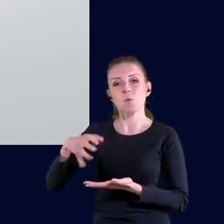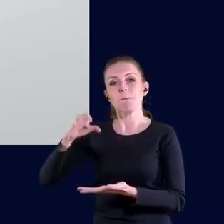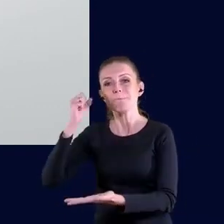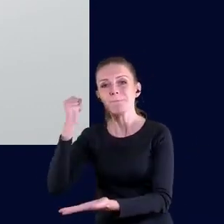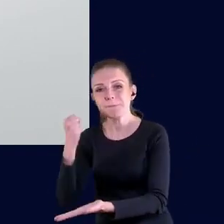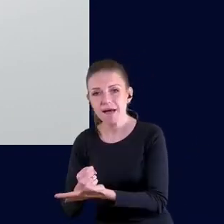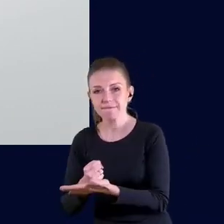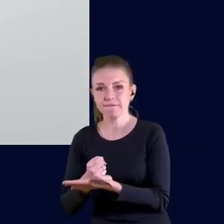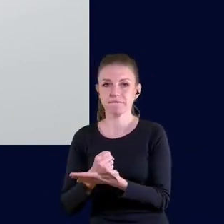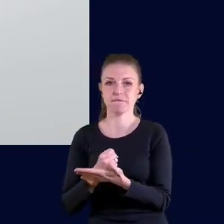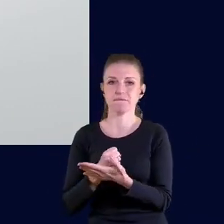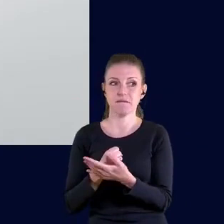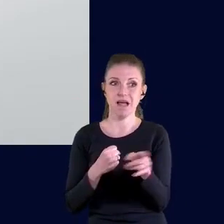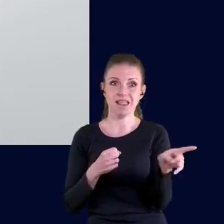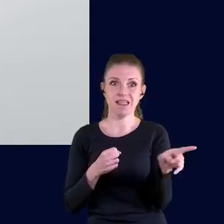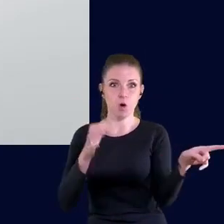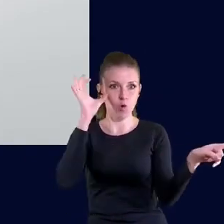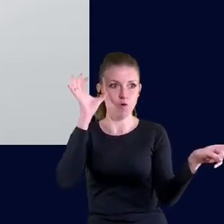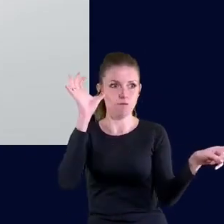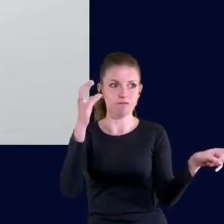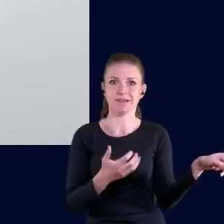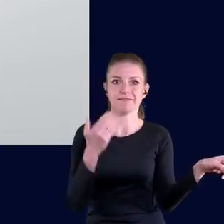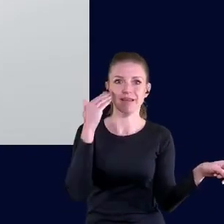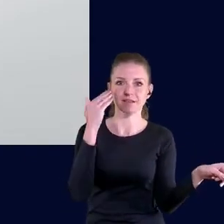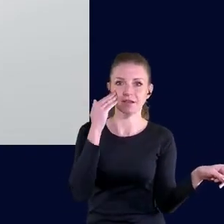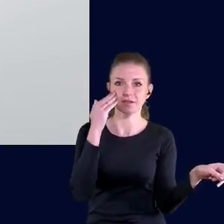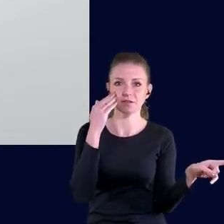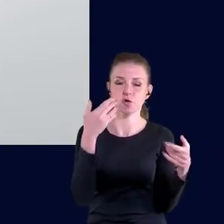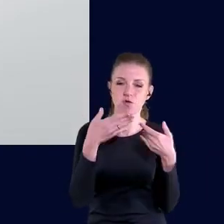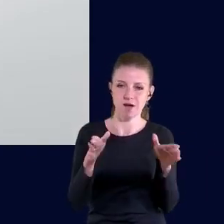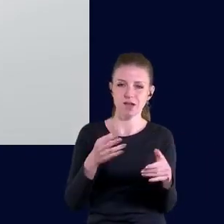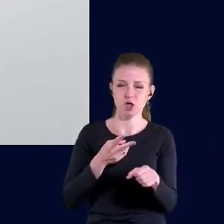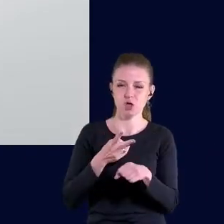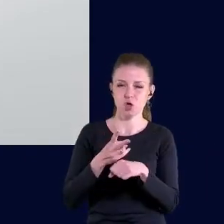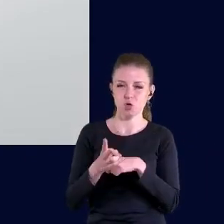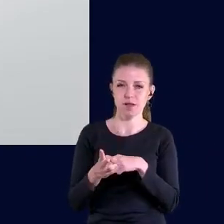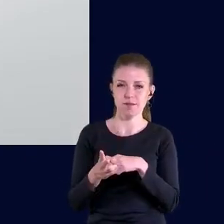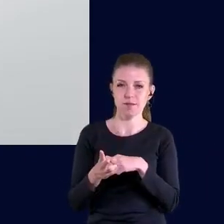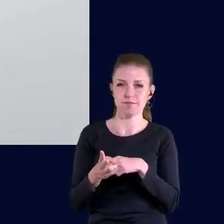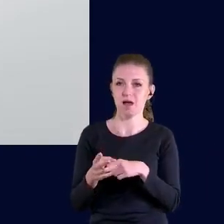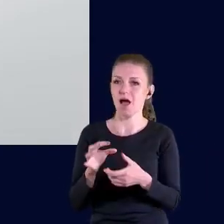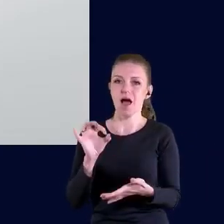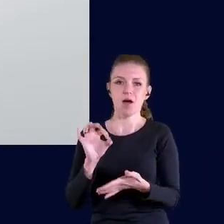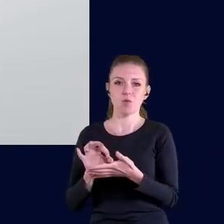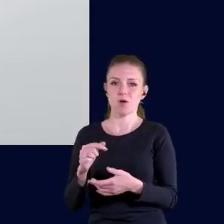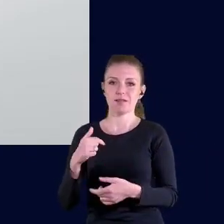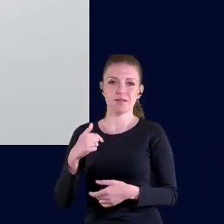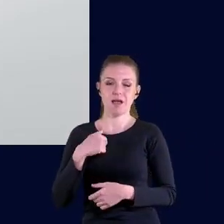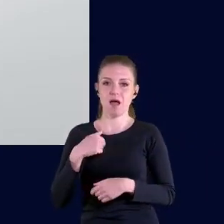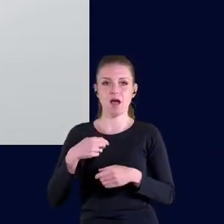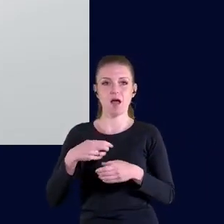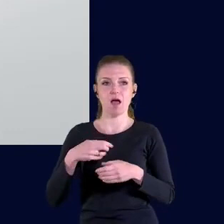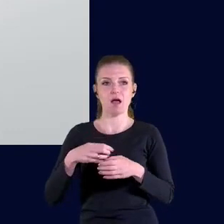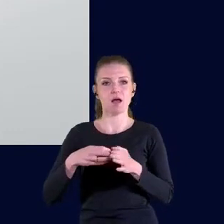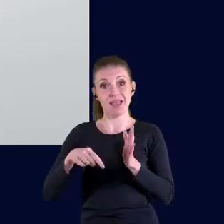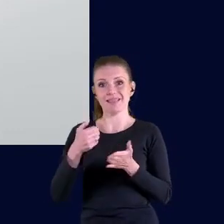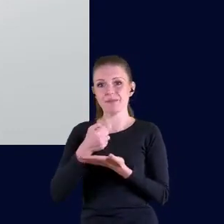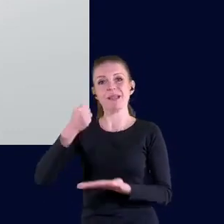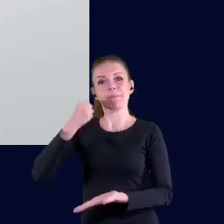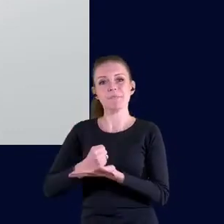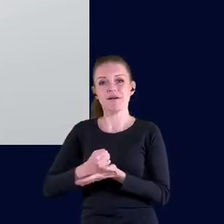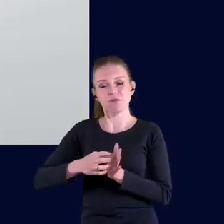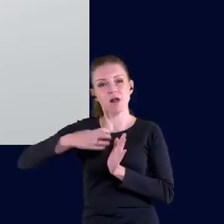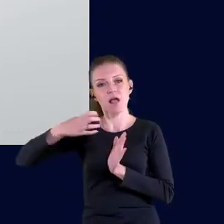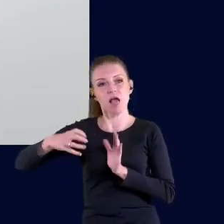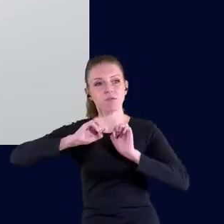interesują naukowców jeżeli chodzi o czwartek ten otwartezasoby naukowe i nie mogłem być przeze mnie rozwijane nam